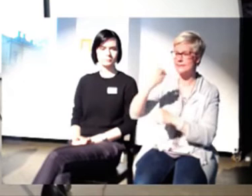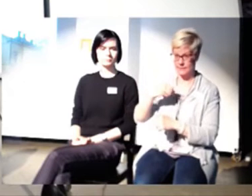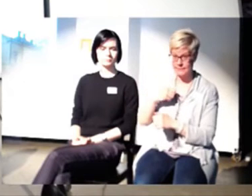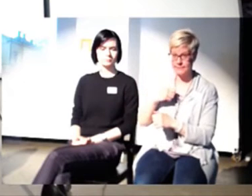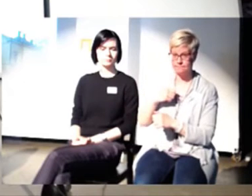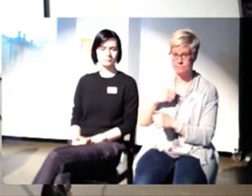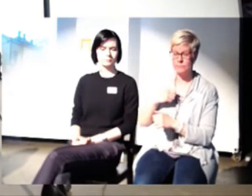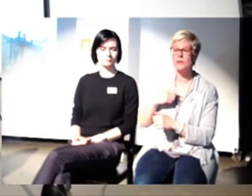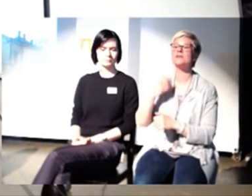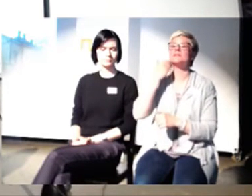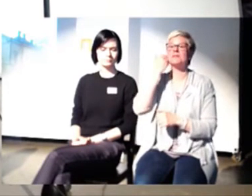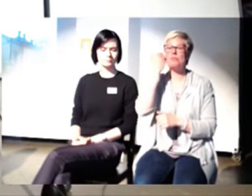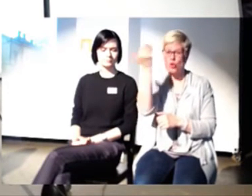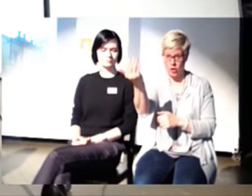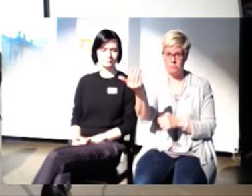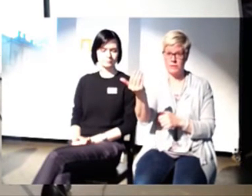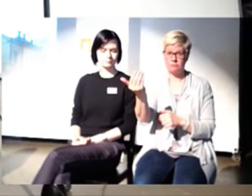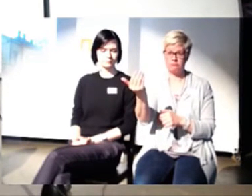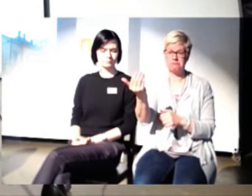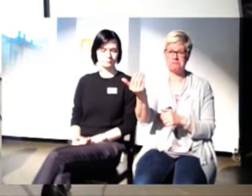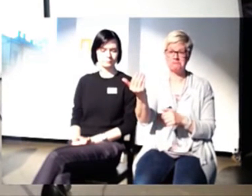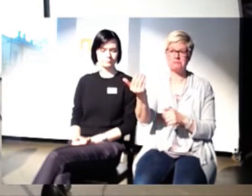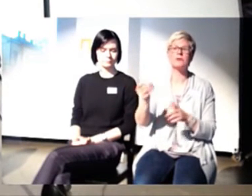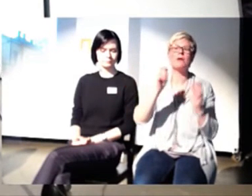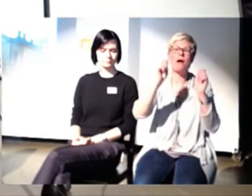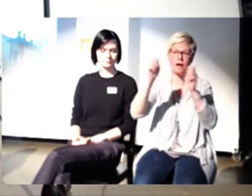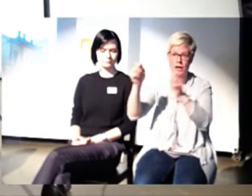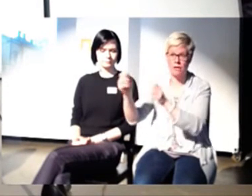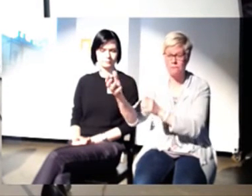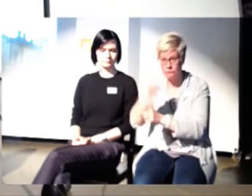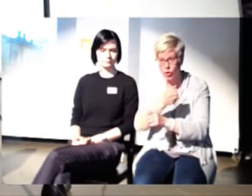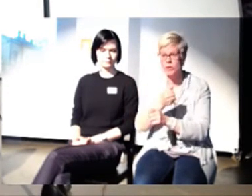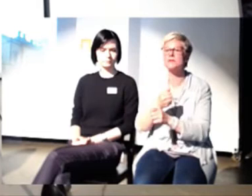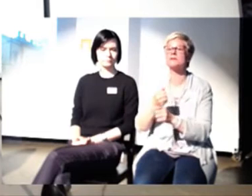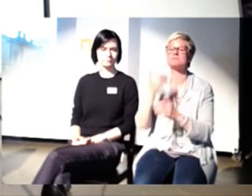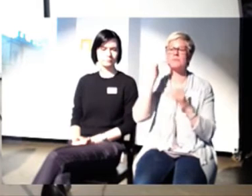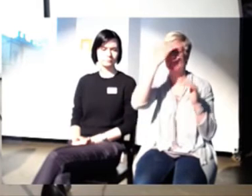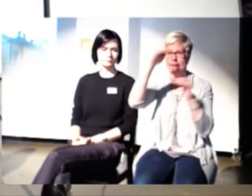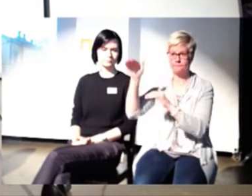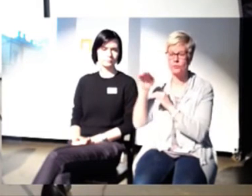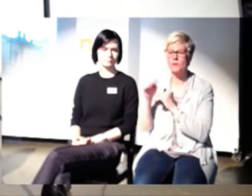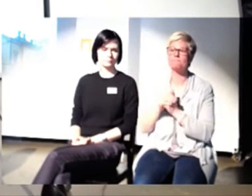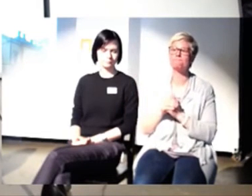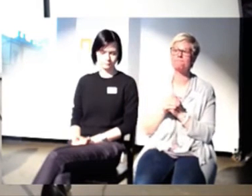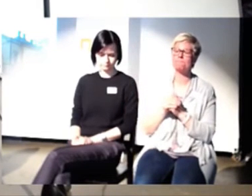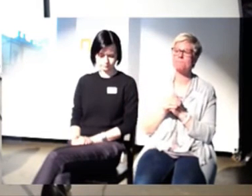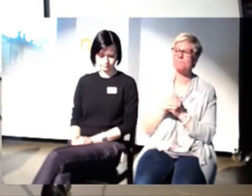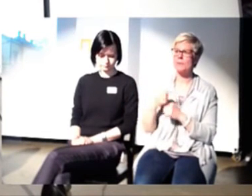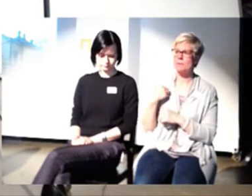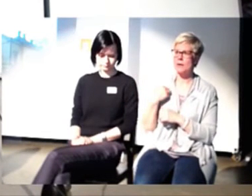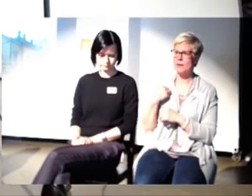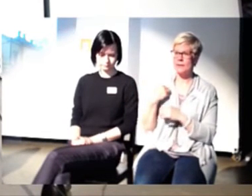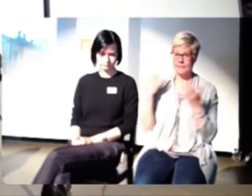taas hakeminen on mahdollista taas jatkossa ja siitä totta kai informoidaan. Ja mä olen oikeastaan